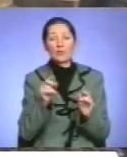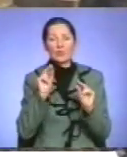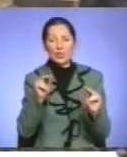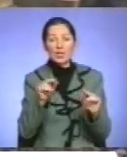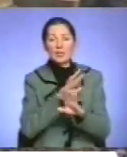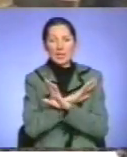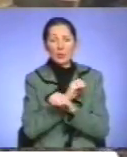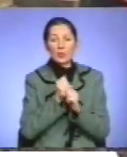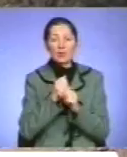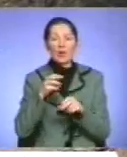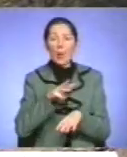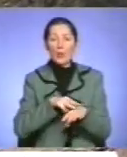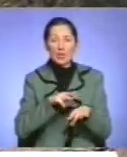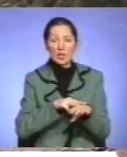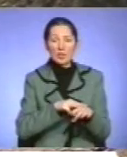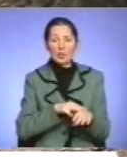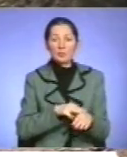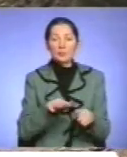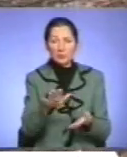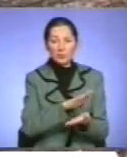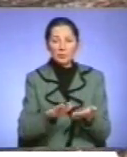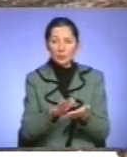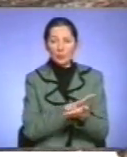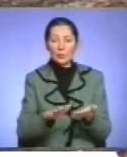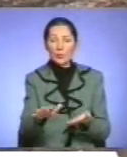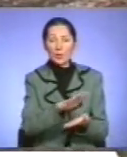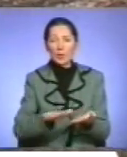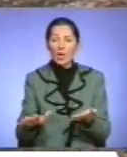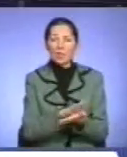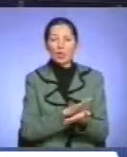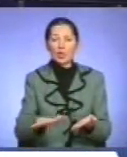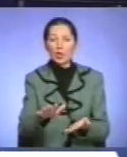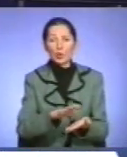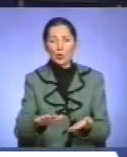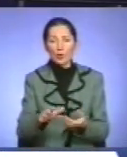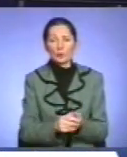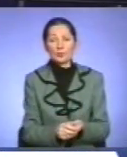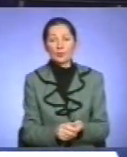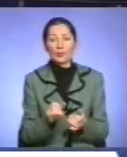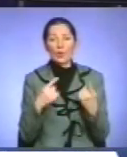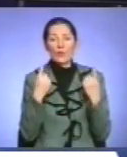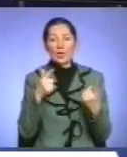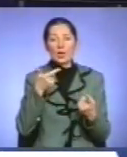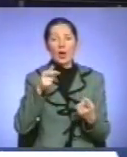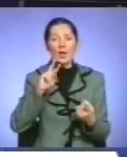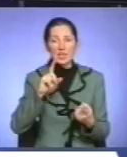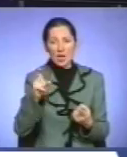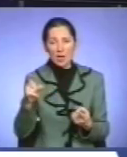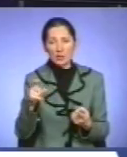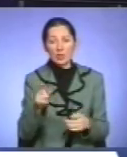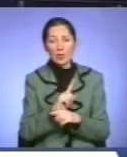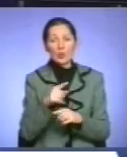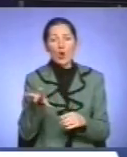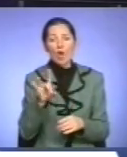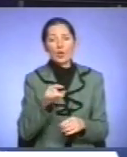відродження. Правоохоронці ошатно упорядкували прилеглу територію. У Великих Гаях Тернопільського району